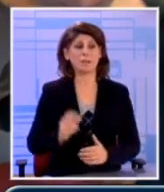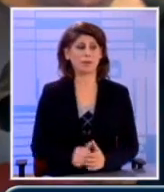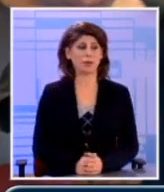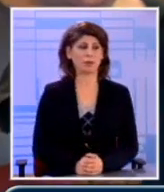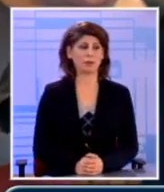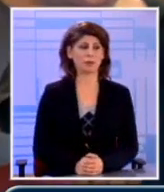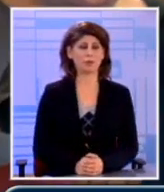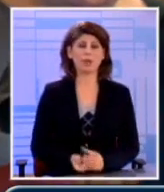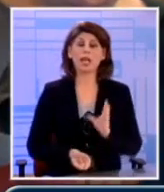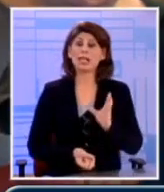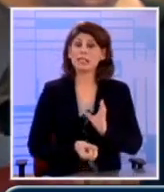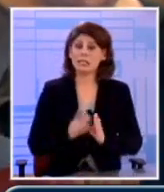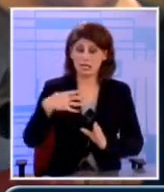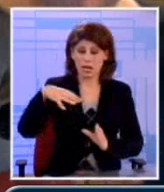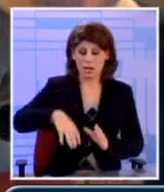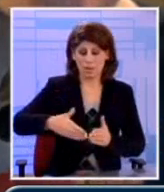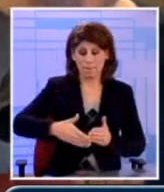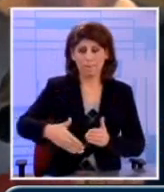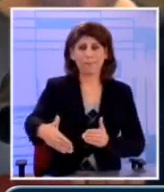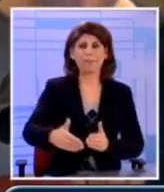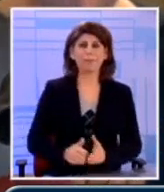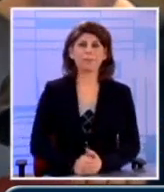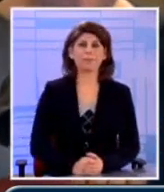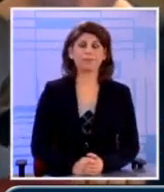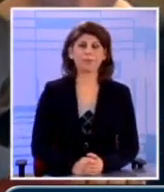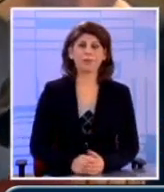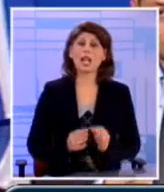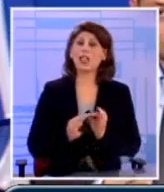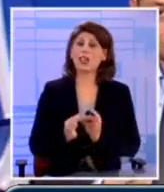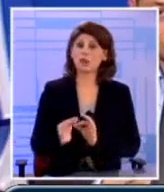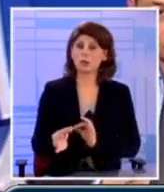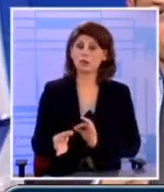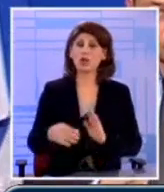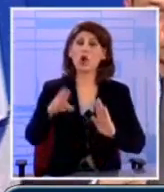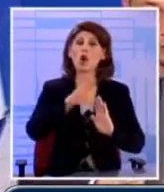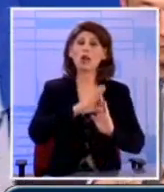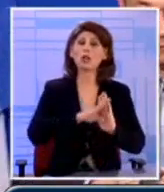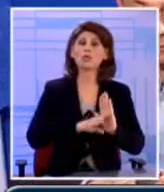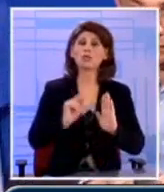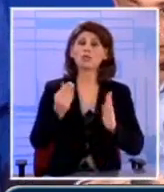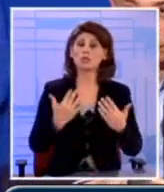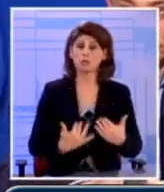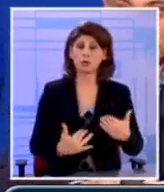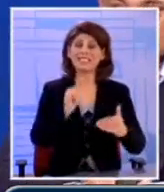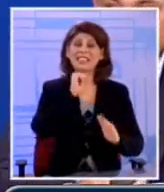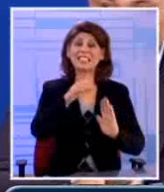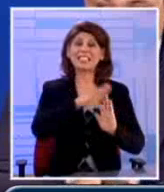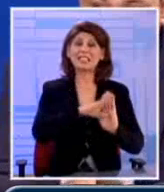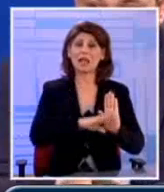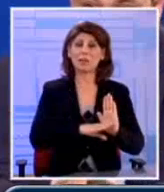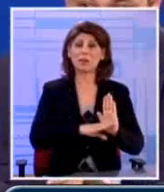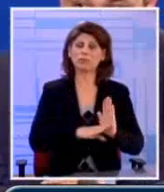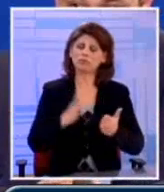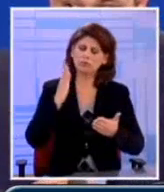Στην νέα αυτή περίοδο θα εφαρμοστεί ο κανονισμός της Βουλής και το Σύνταγμα που